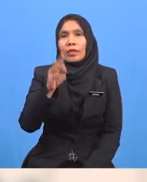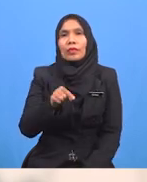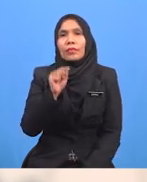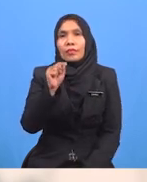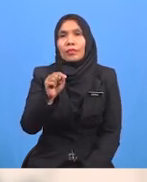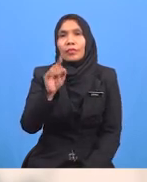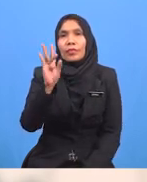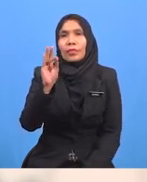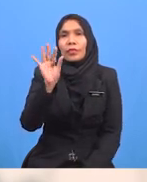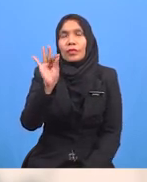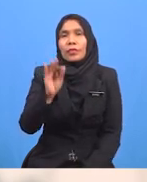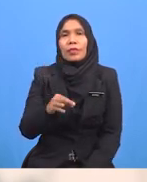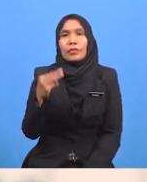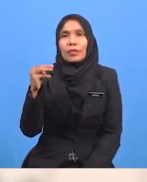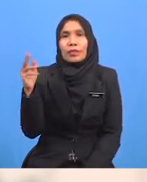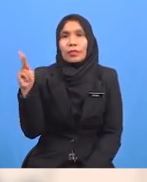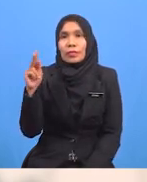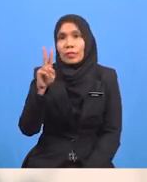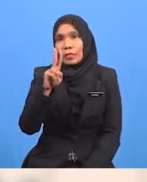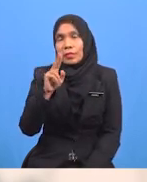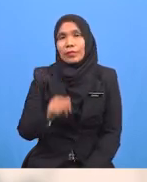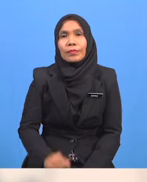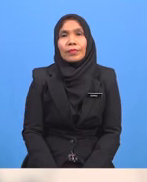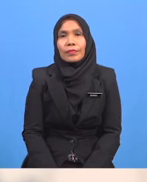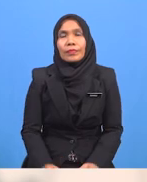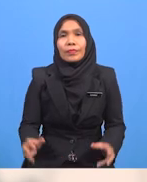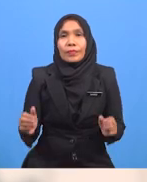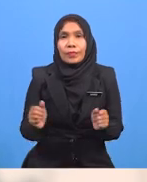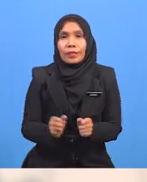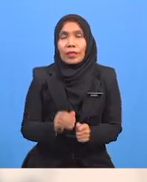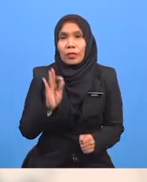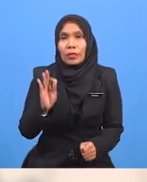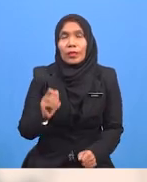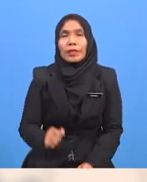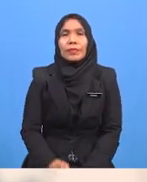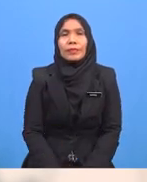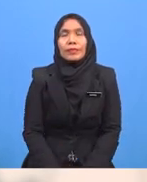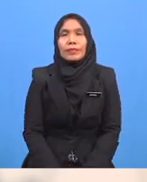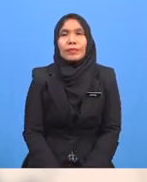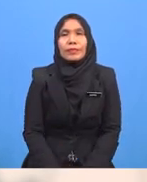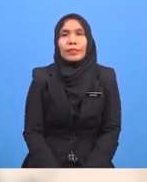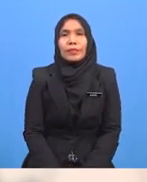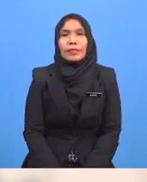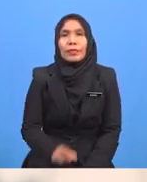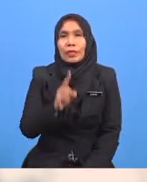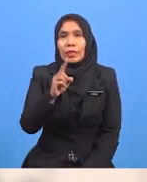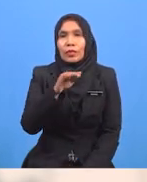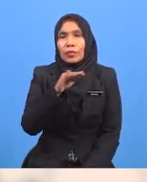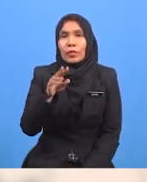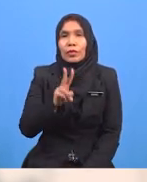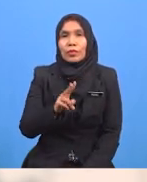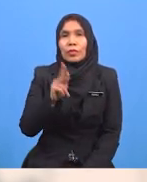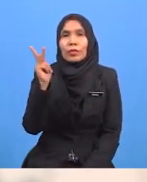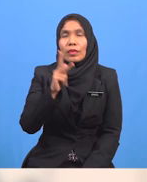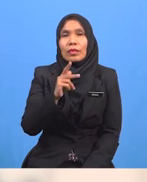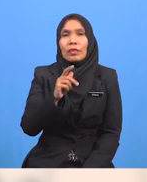79 M2 dengan menggunakan rumus 1/2 Dara tapak